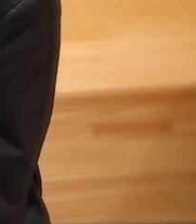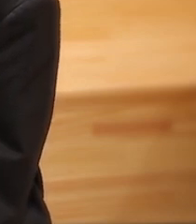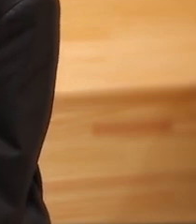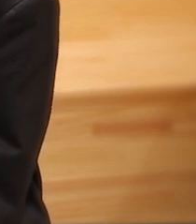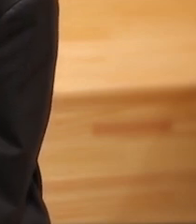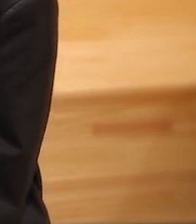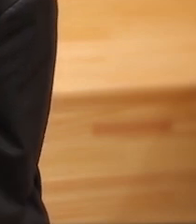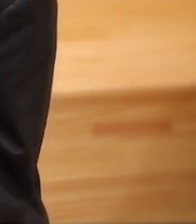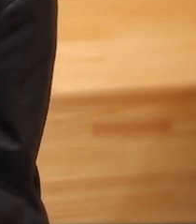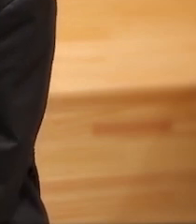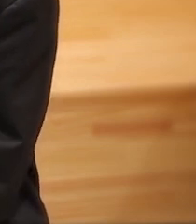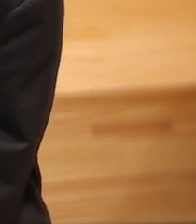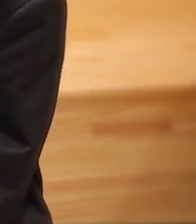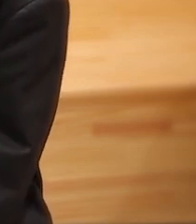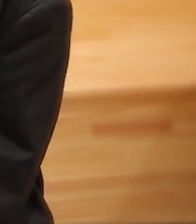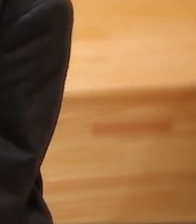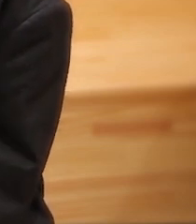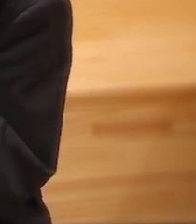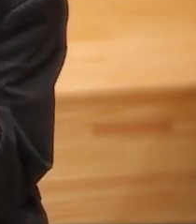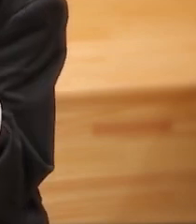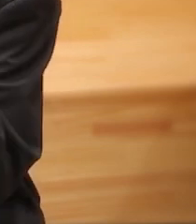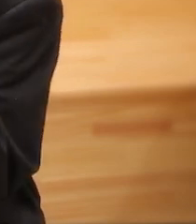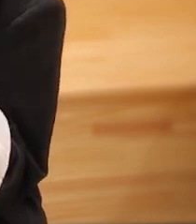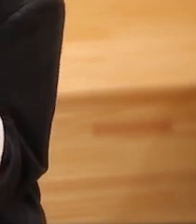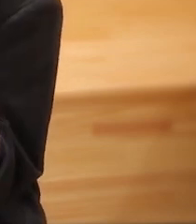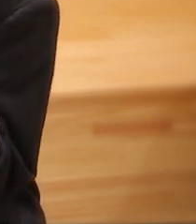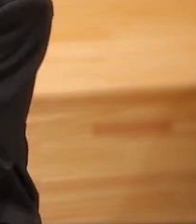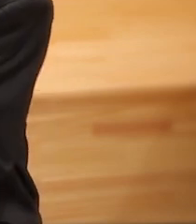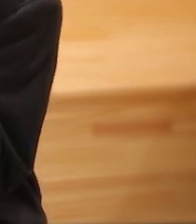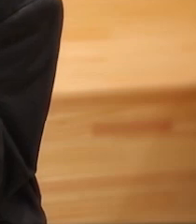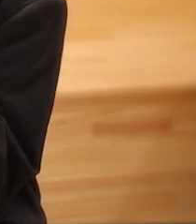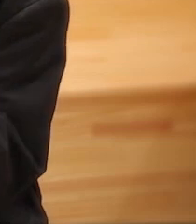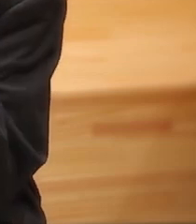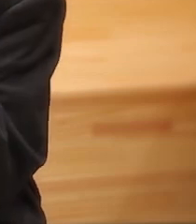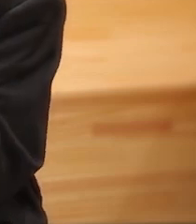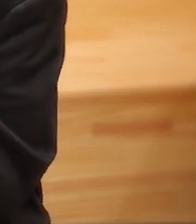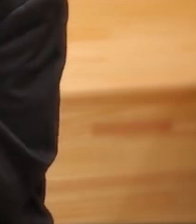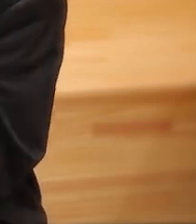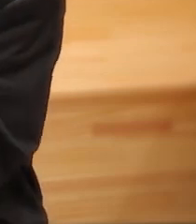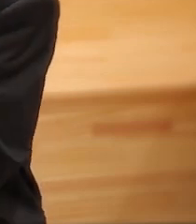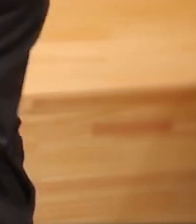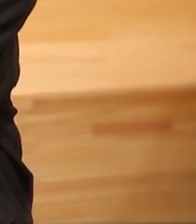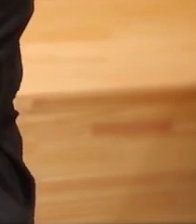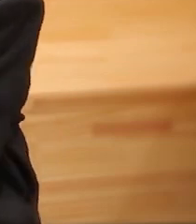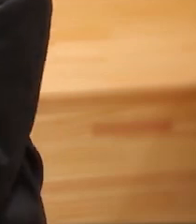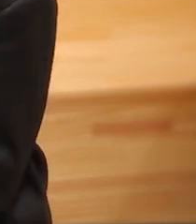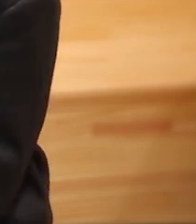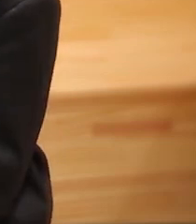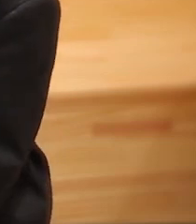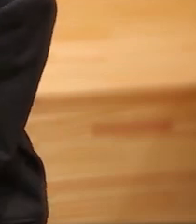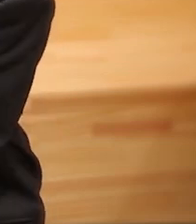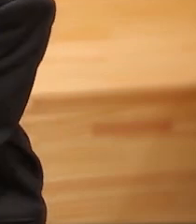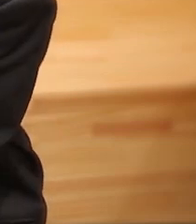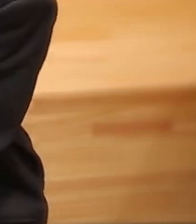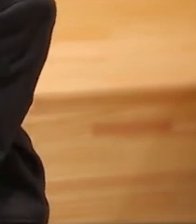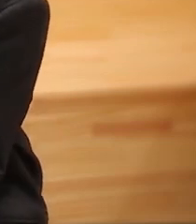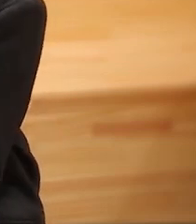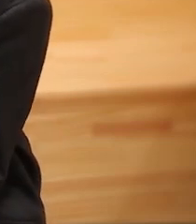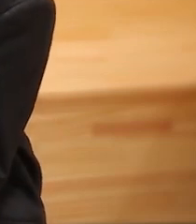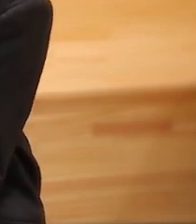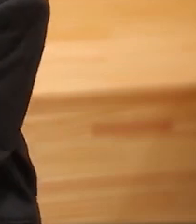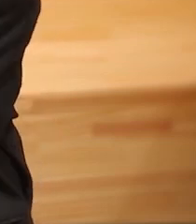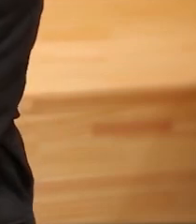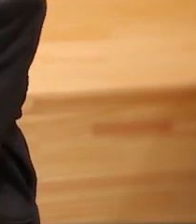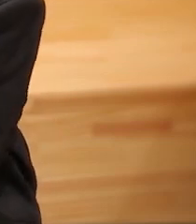생각합니다. 왜냐하면 경찰 공무원에 관한 에피소드가 있어요. 그래서 경찰이 제일 먼저 생각이